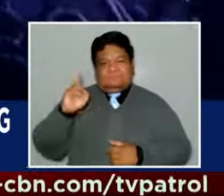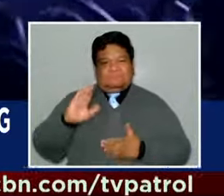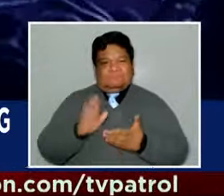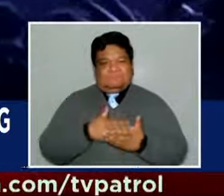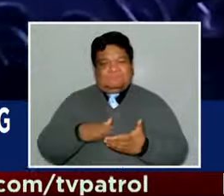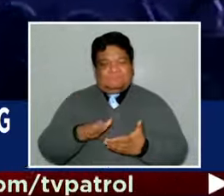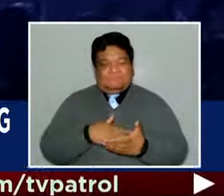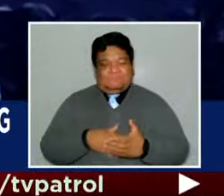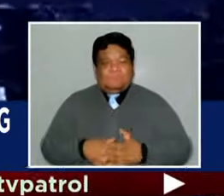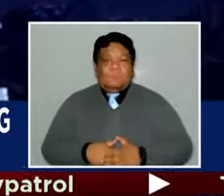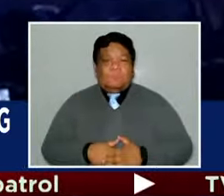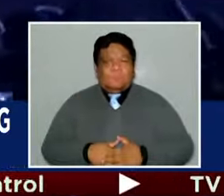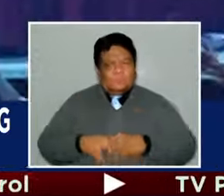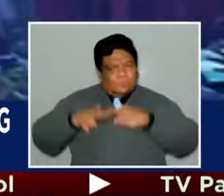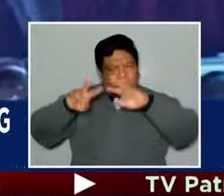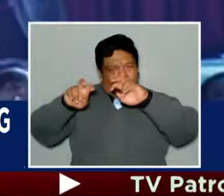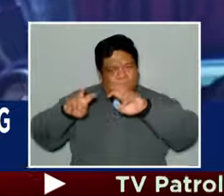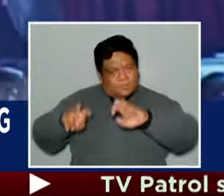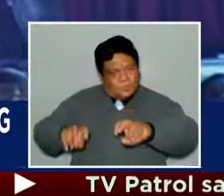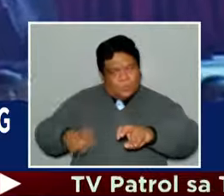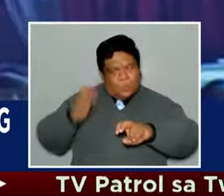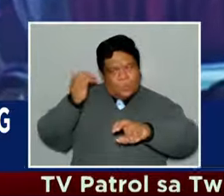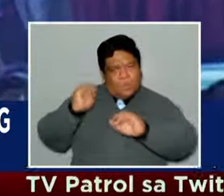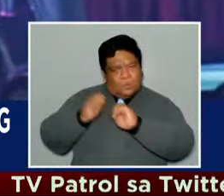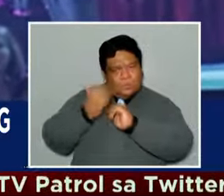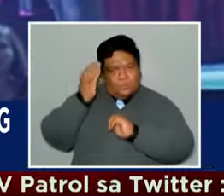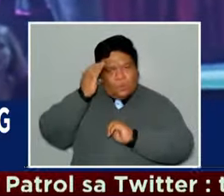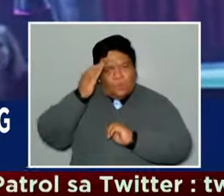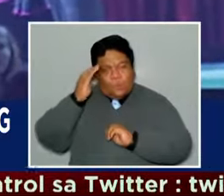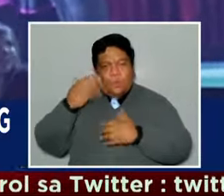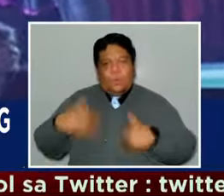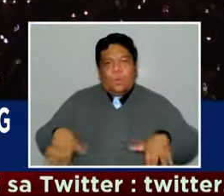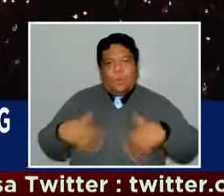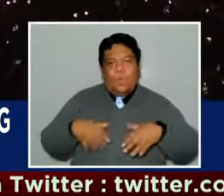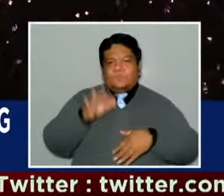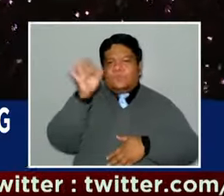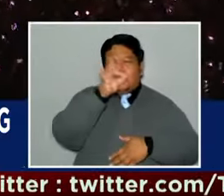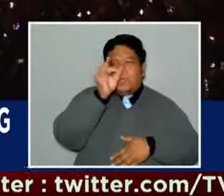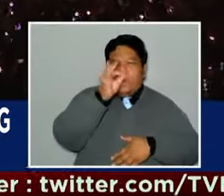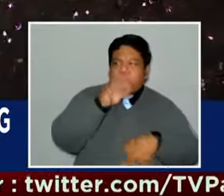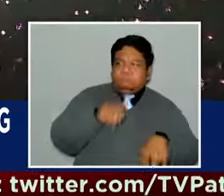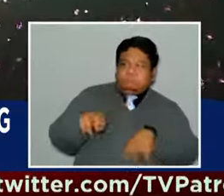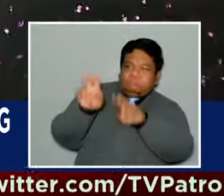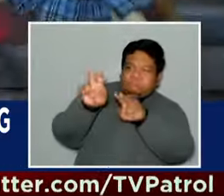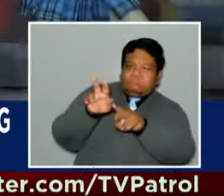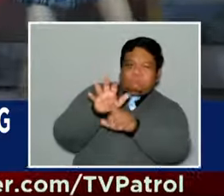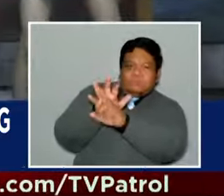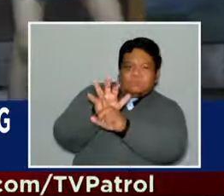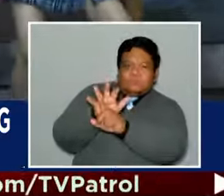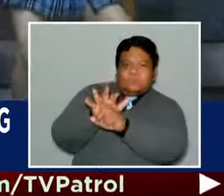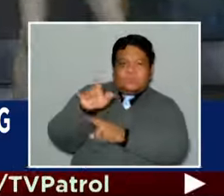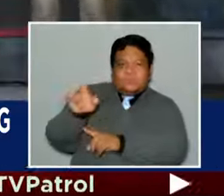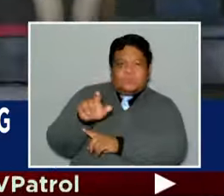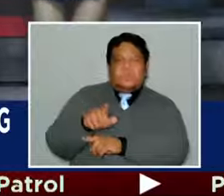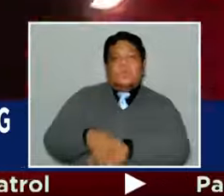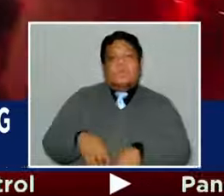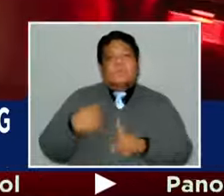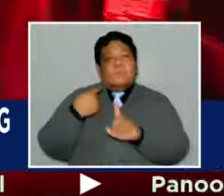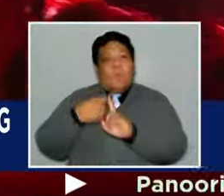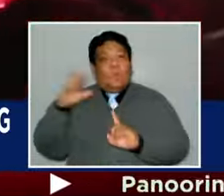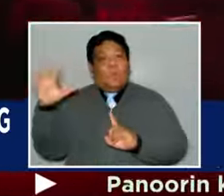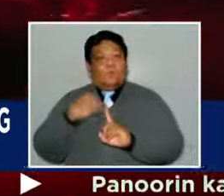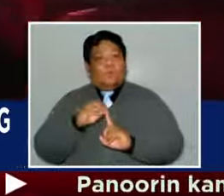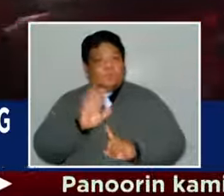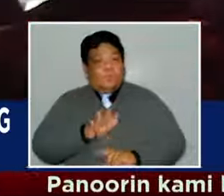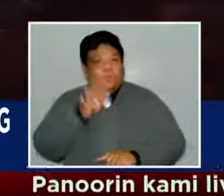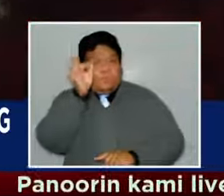Pag-aaralan kung bakit ganoon na lamang ang lalim ng pagtingala ng Pinoy fans kay Swift. Tatalakayin din ang kultura ng pagtanggap ng mga Pinoy sa